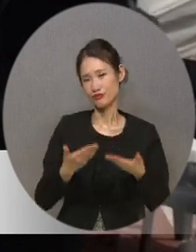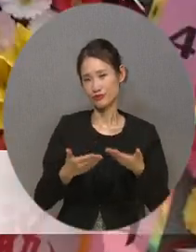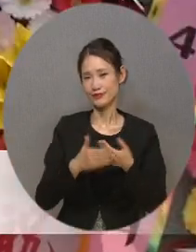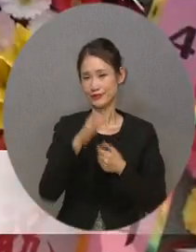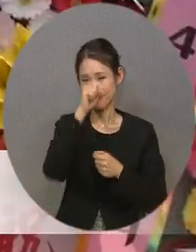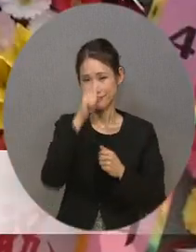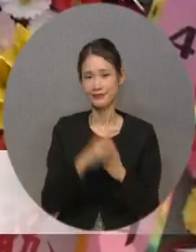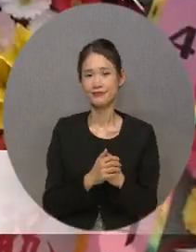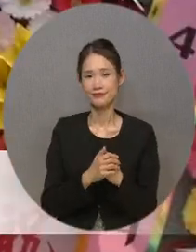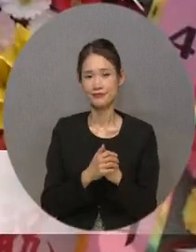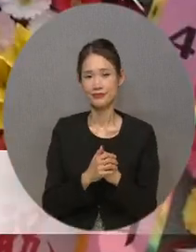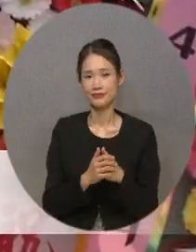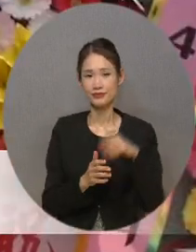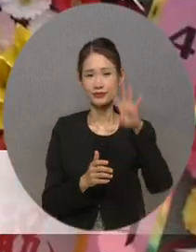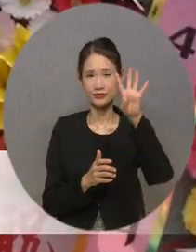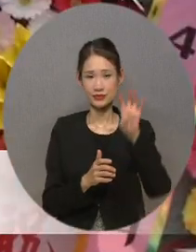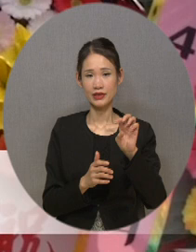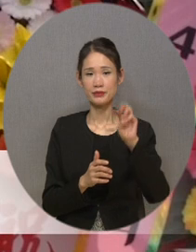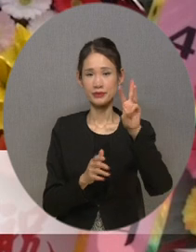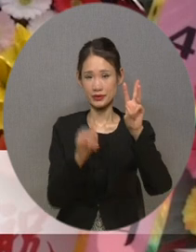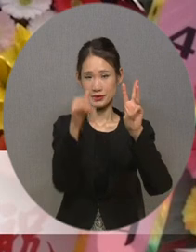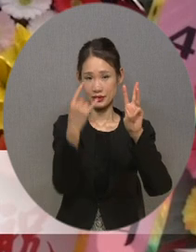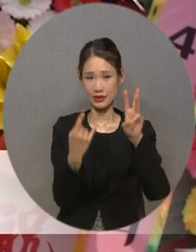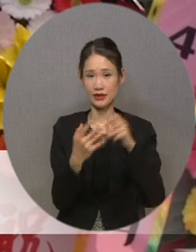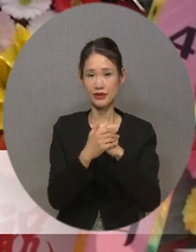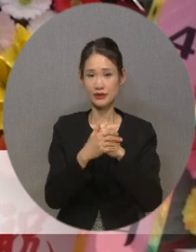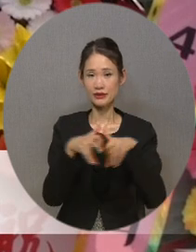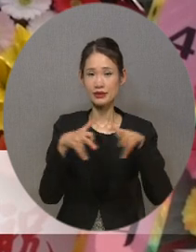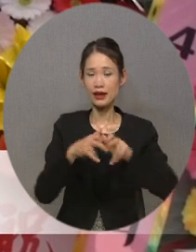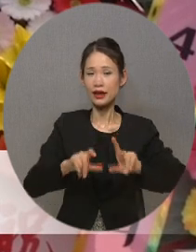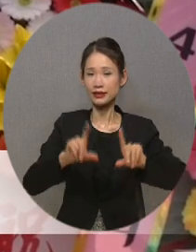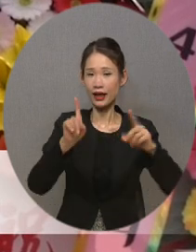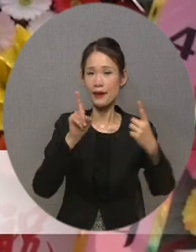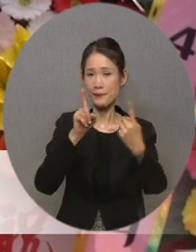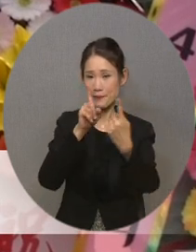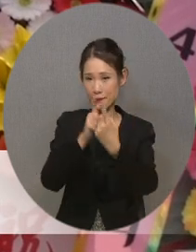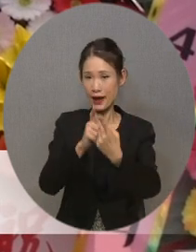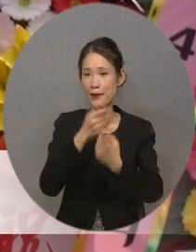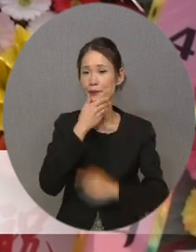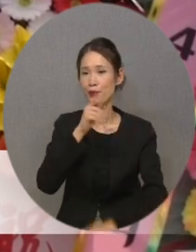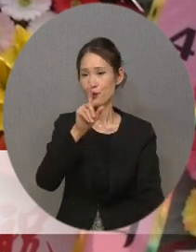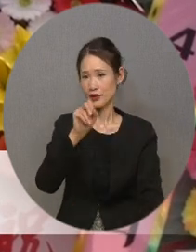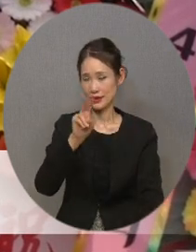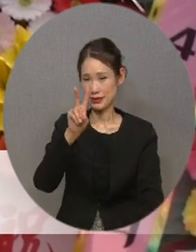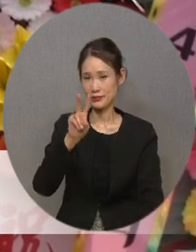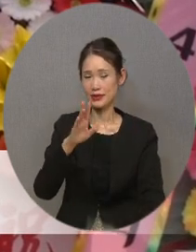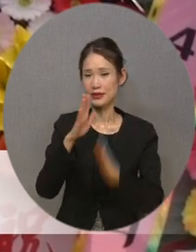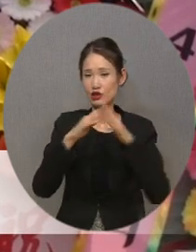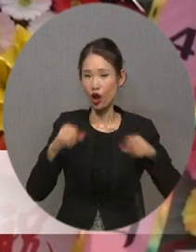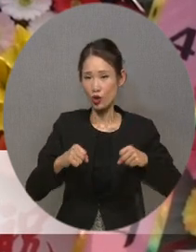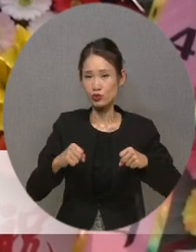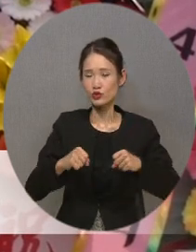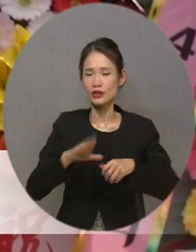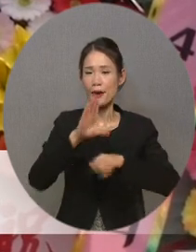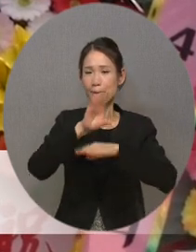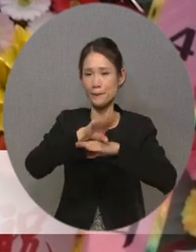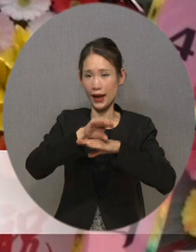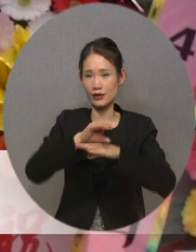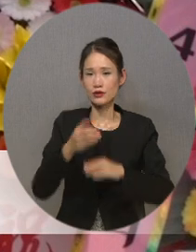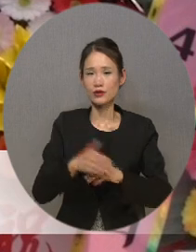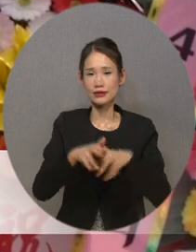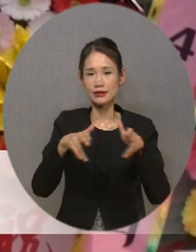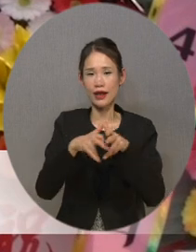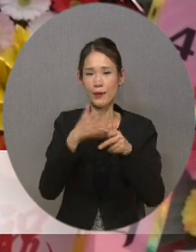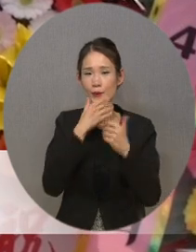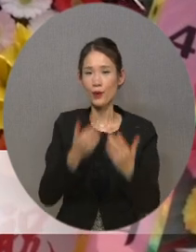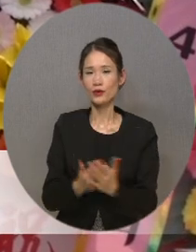좋겠습니다. 제43회 장애인의 날을 맞이하여 복지TV 전북방송이 장애인들의 복지 증진을